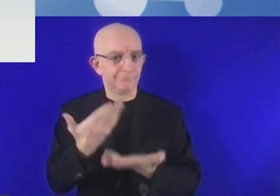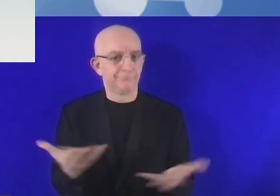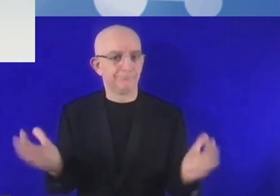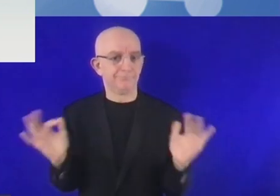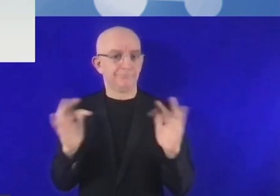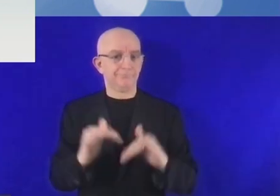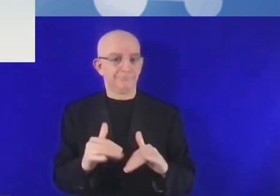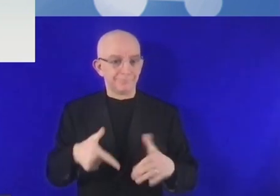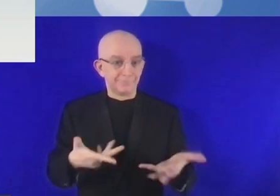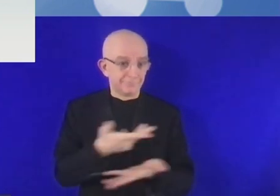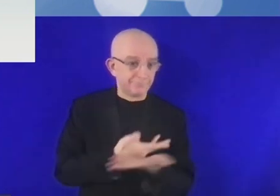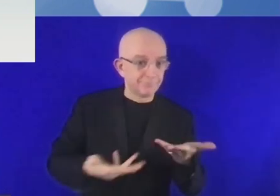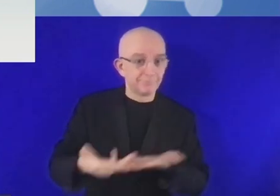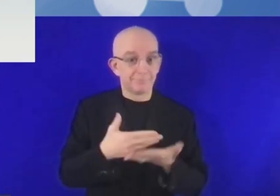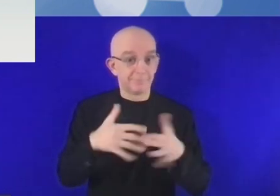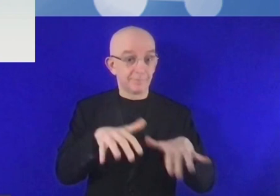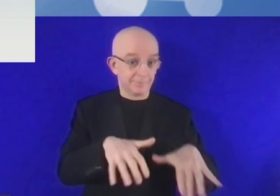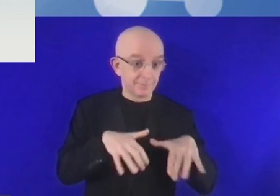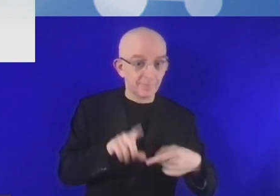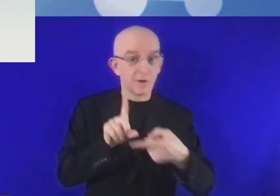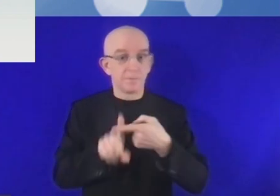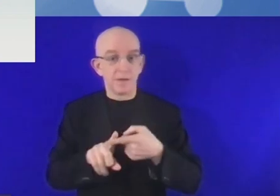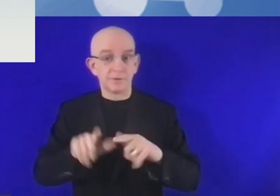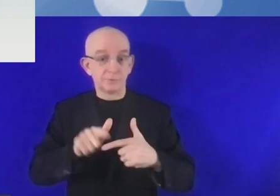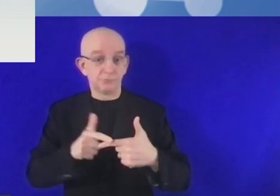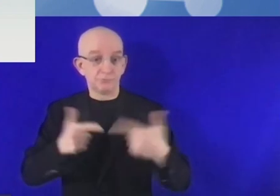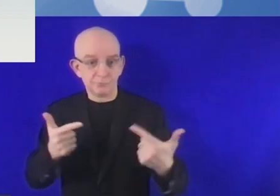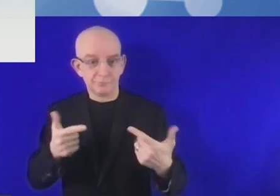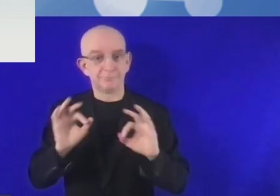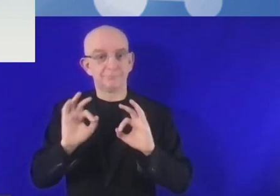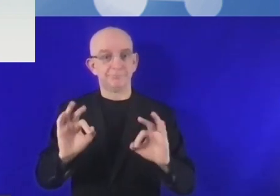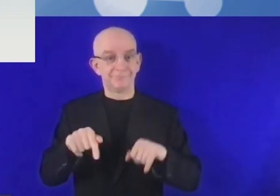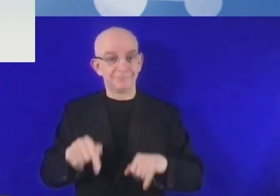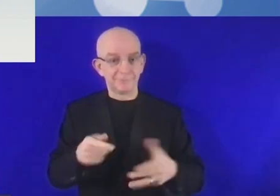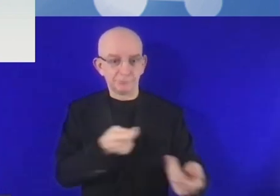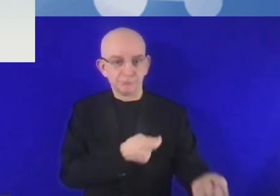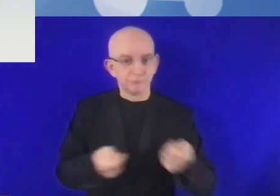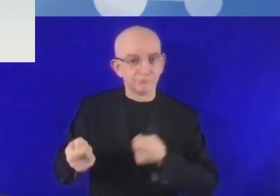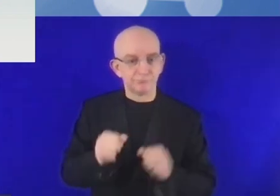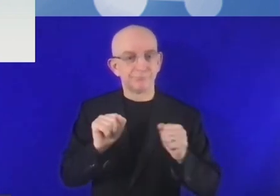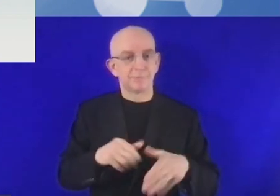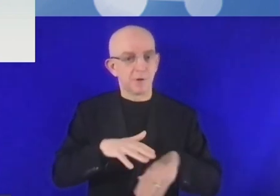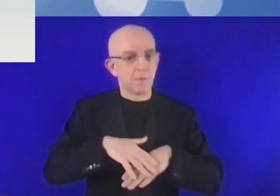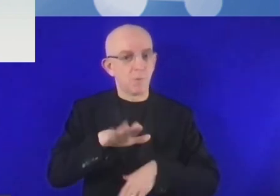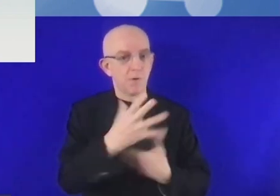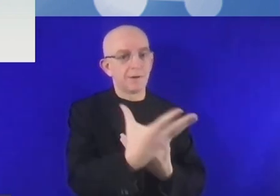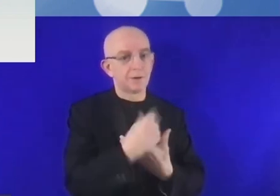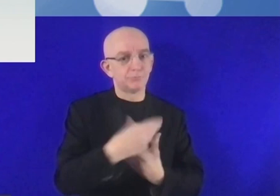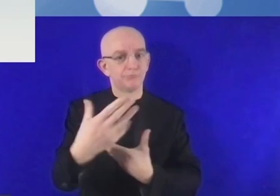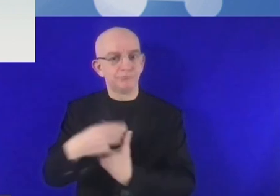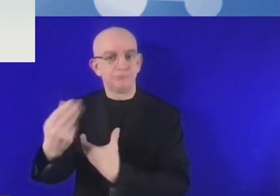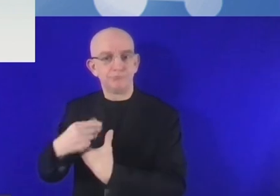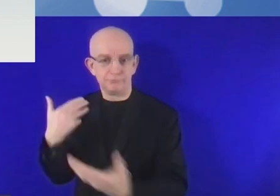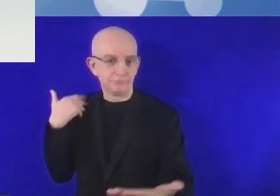zbiorowe wysiłki zmierzające do innowacji, do stworzenia bezpiecznej przestrzeni, w której